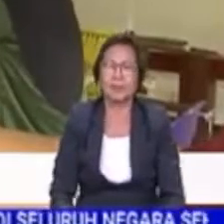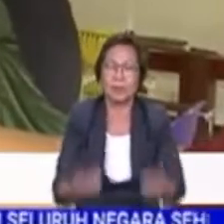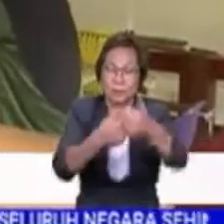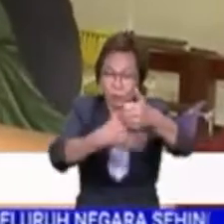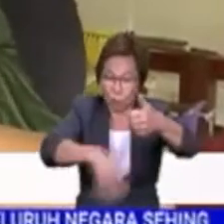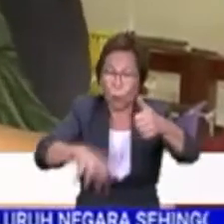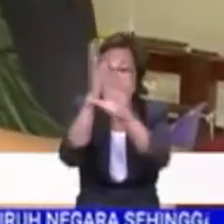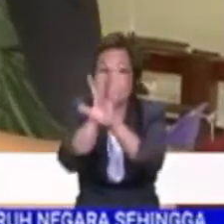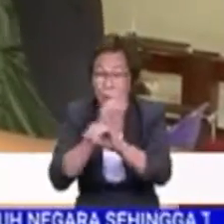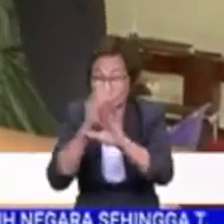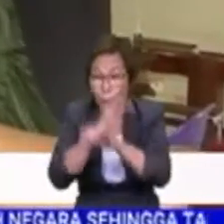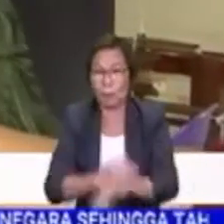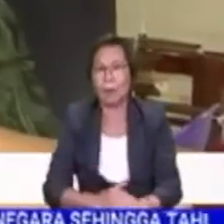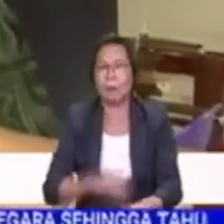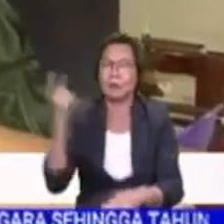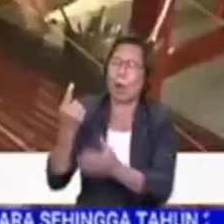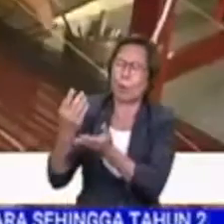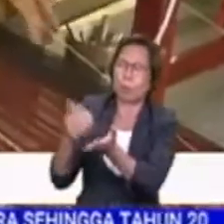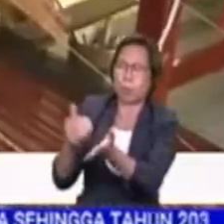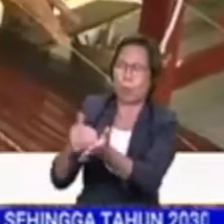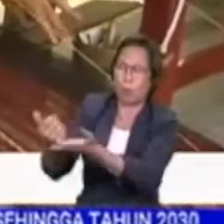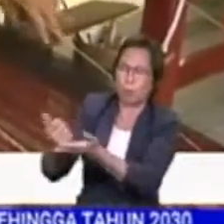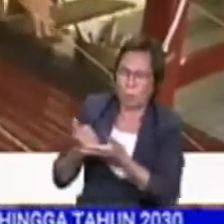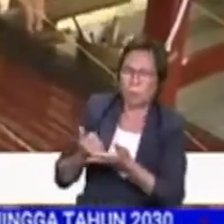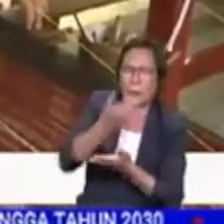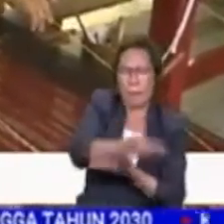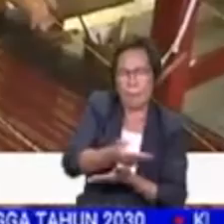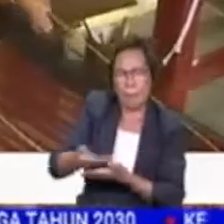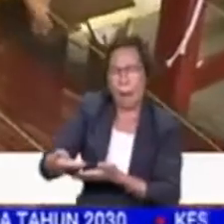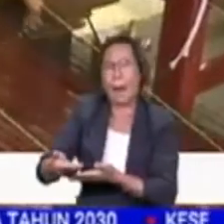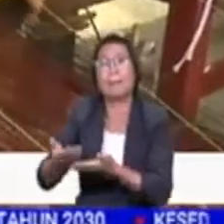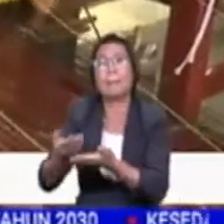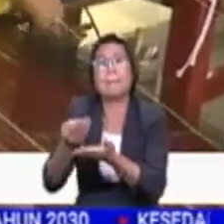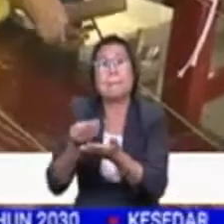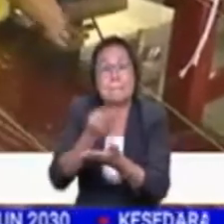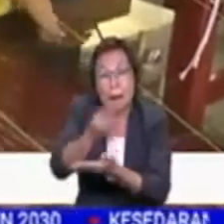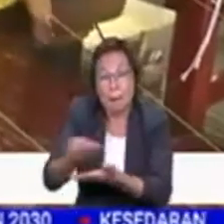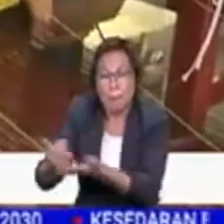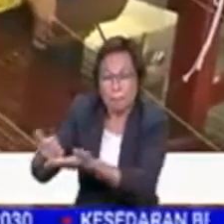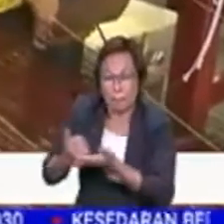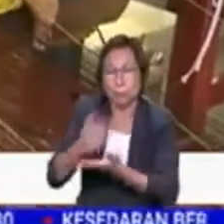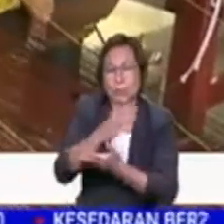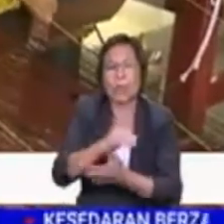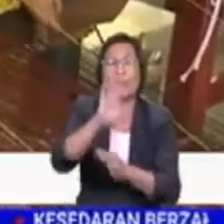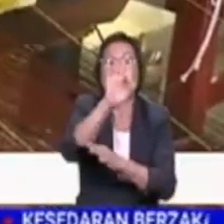Sarawak. Mereka sering membantu saya dari segi bahan mentah dan juga